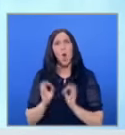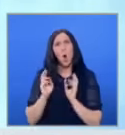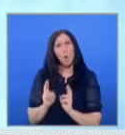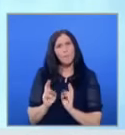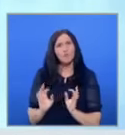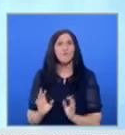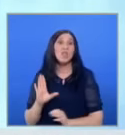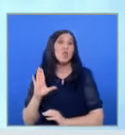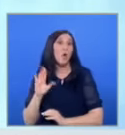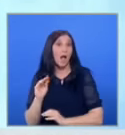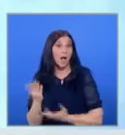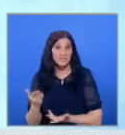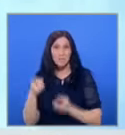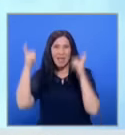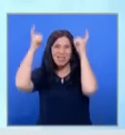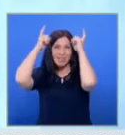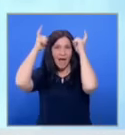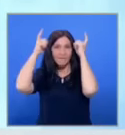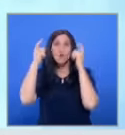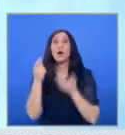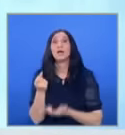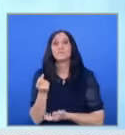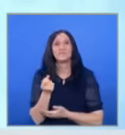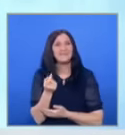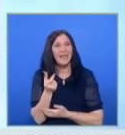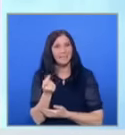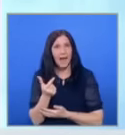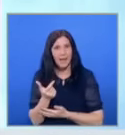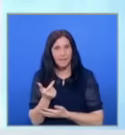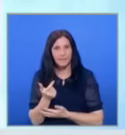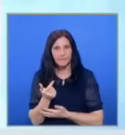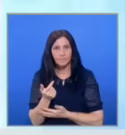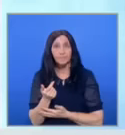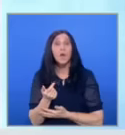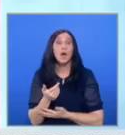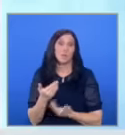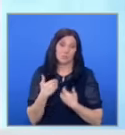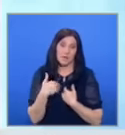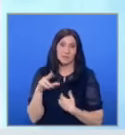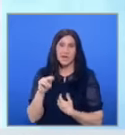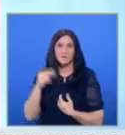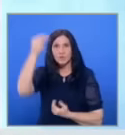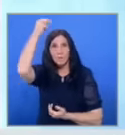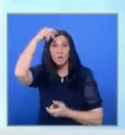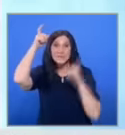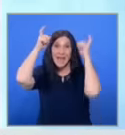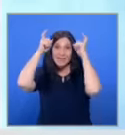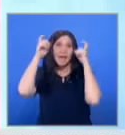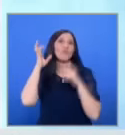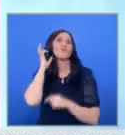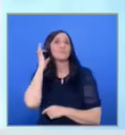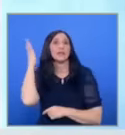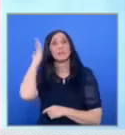Обикновено казваме, дявола е в детайлите, а пък аз казвам, че българският дявол е в имената